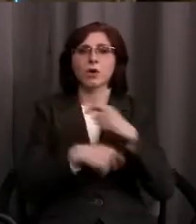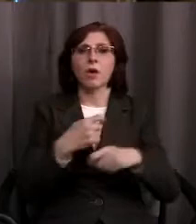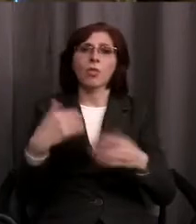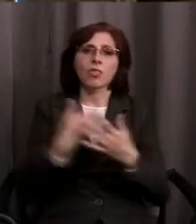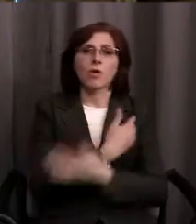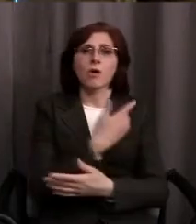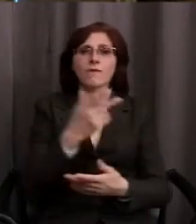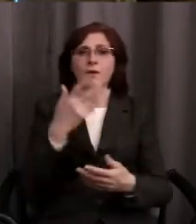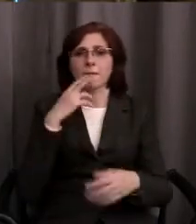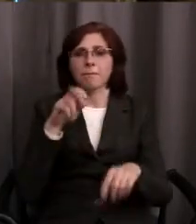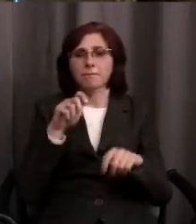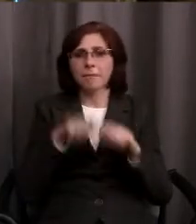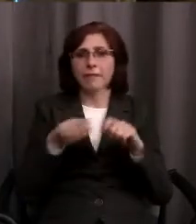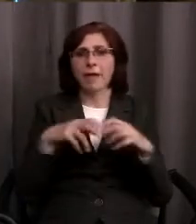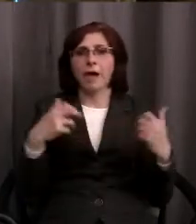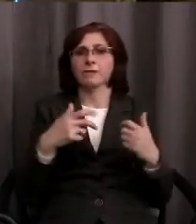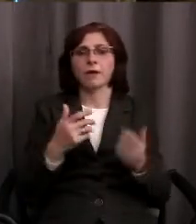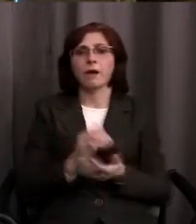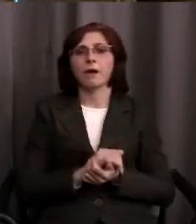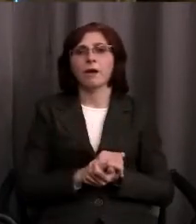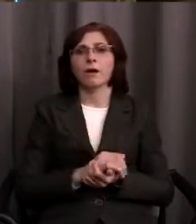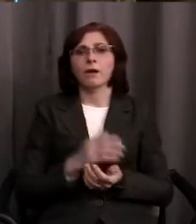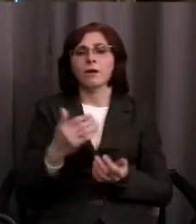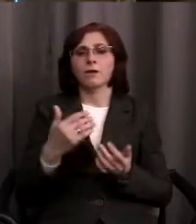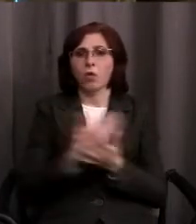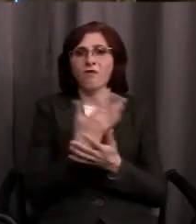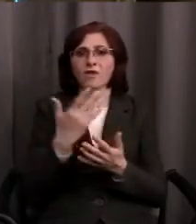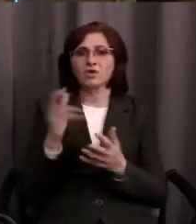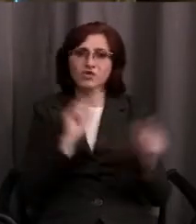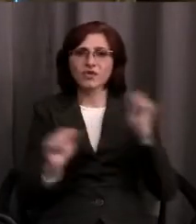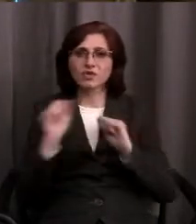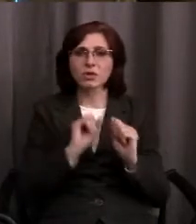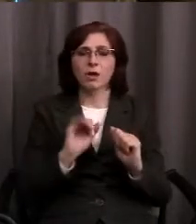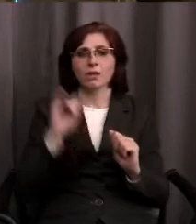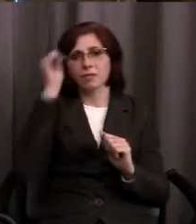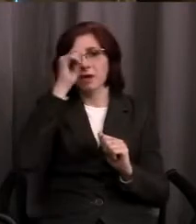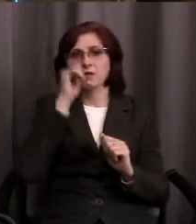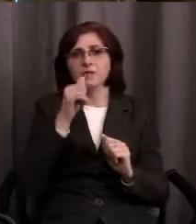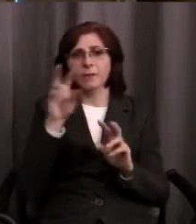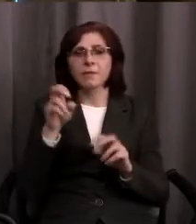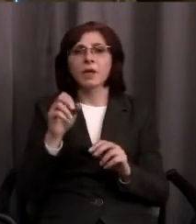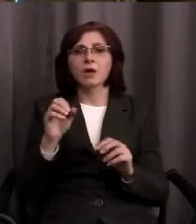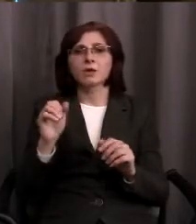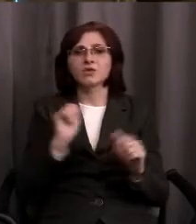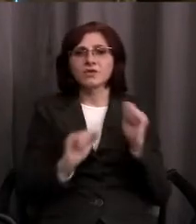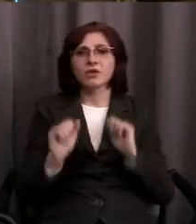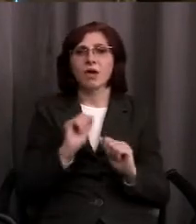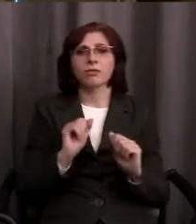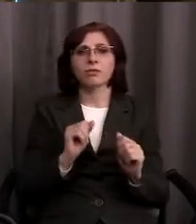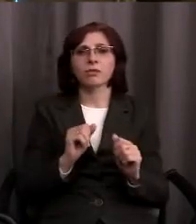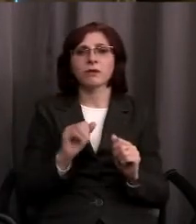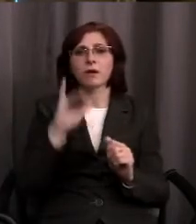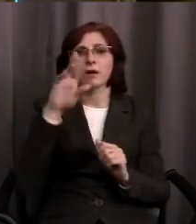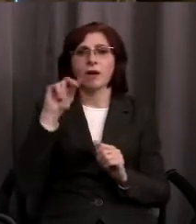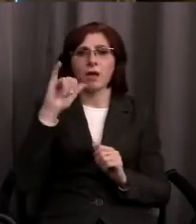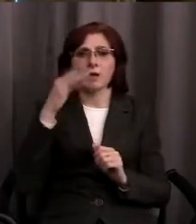nowe badania, nie badania, a nowe ćwiczenia, jak ćwiczenie funkcji, ćwiczenia